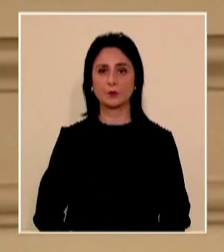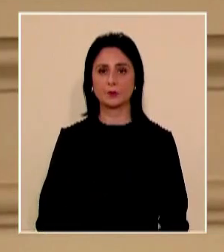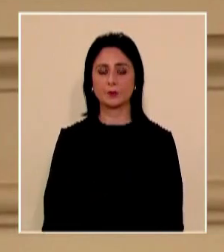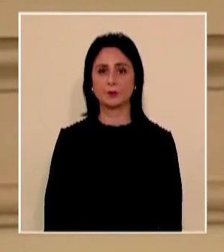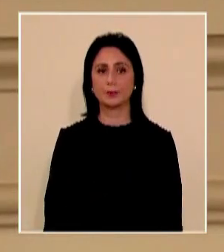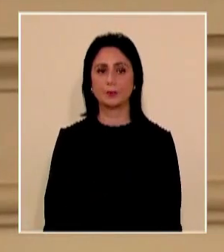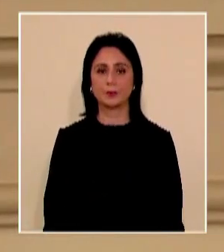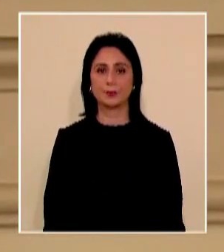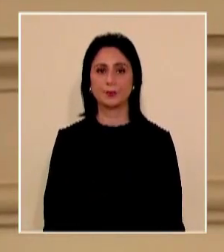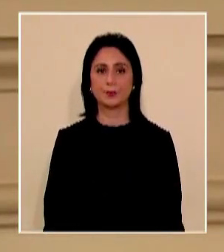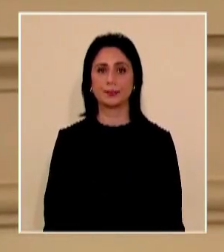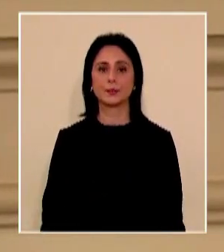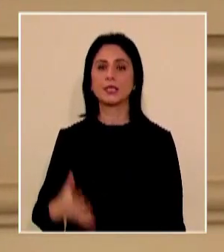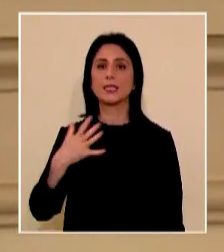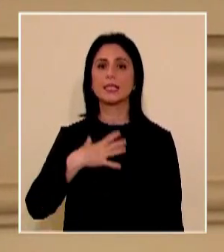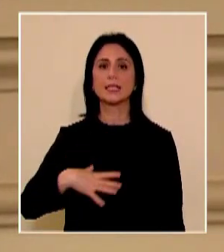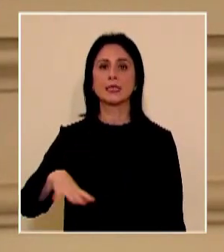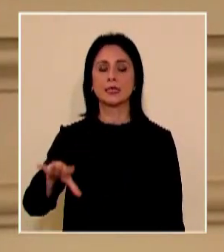granic Gruzji